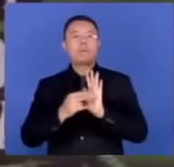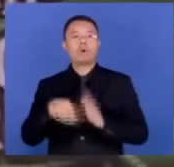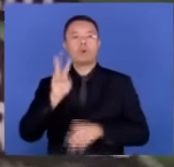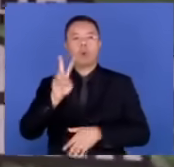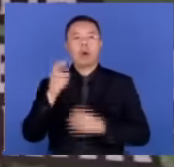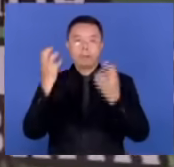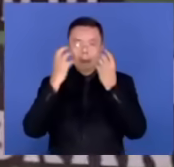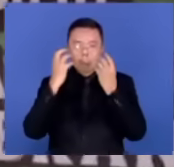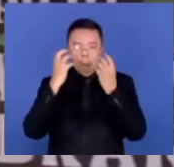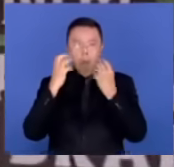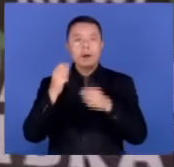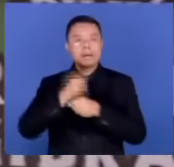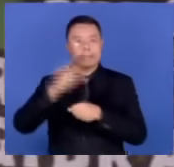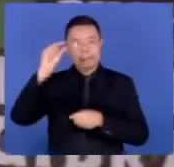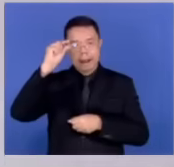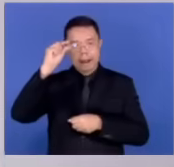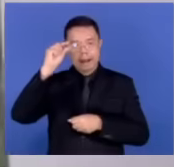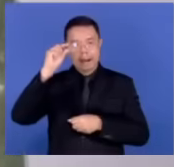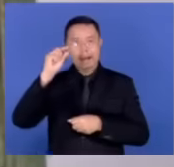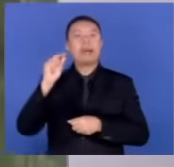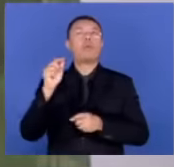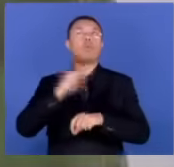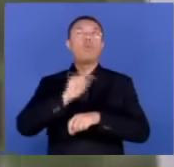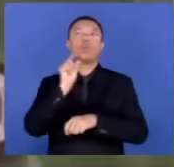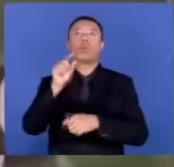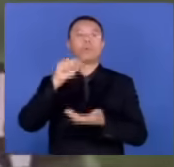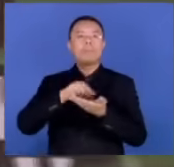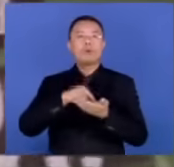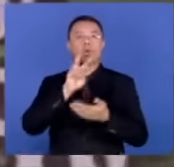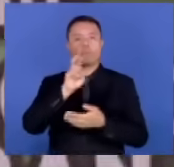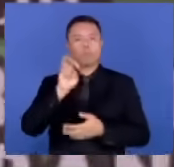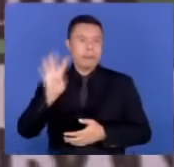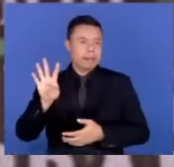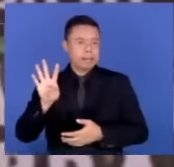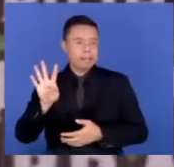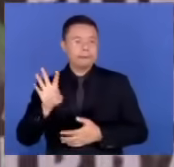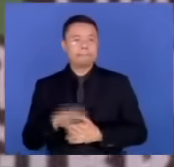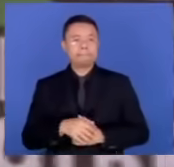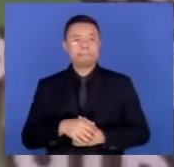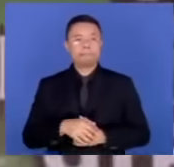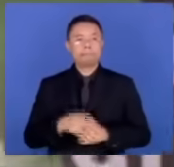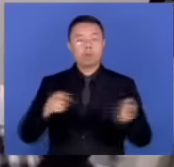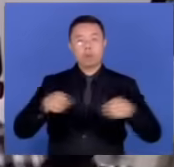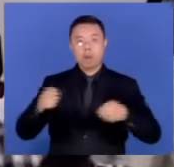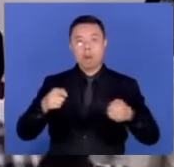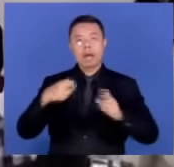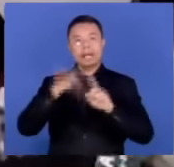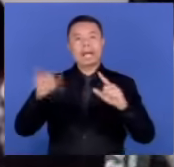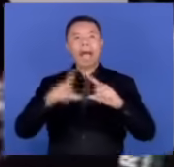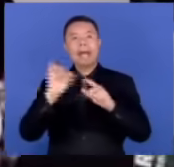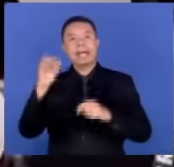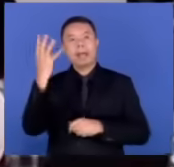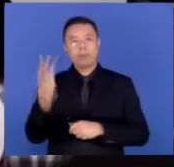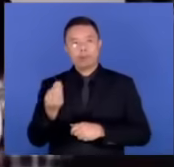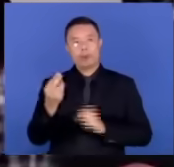2 Prabowo Subianto Gibran Rakabuming Raka di Pilpres 2024. Menurut Koordinator Kiai Kampung